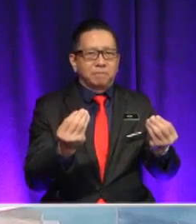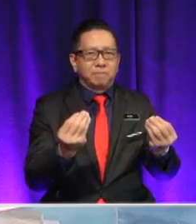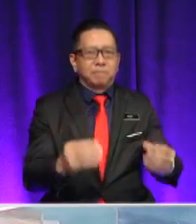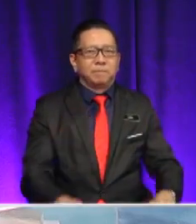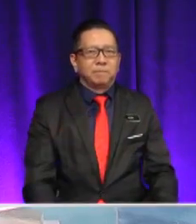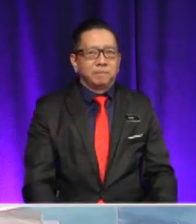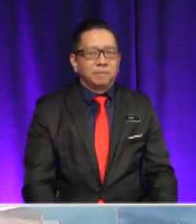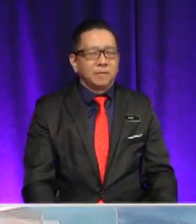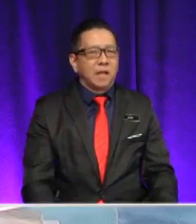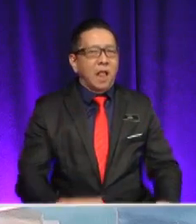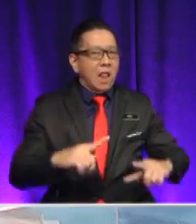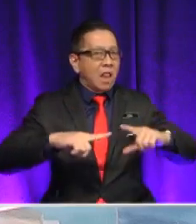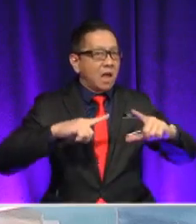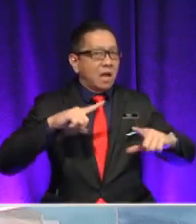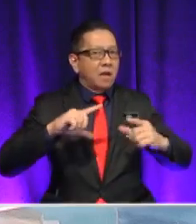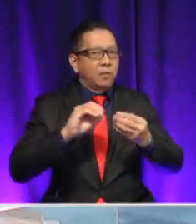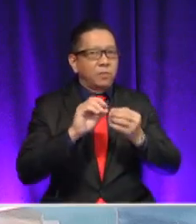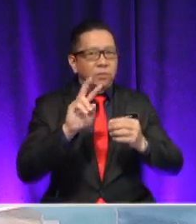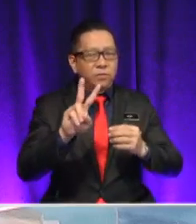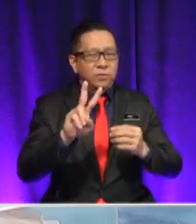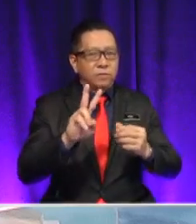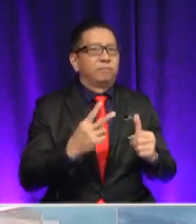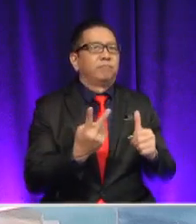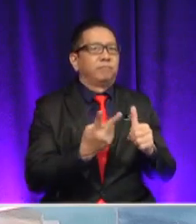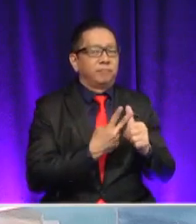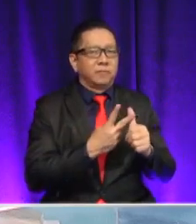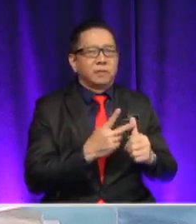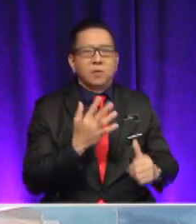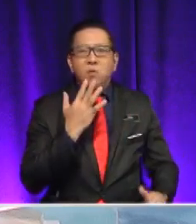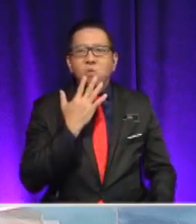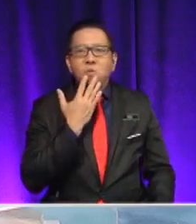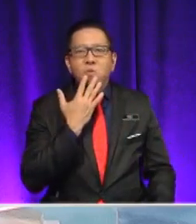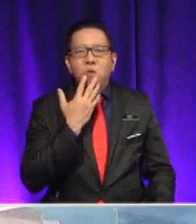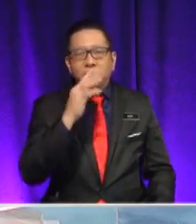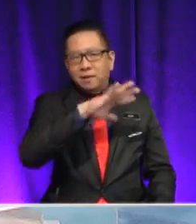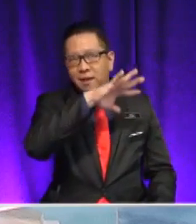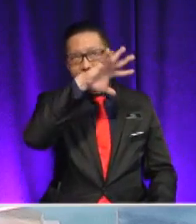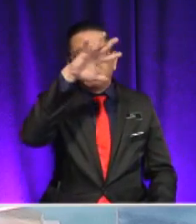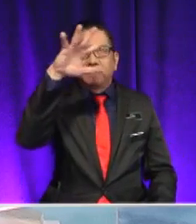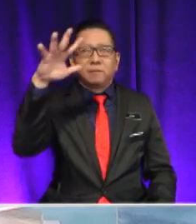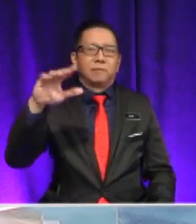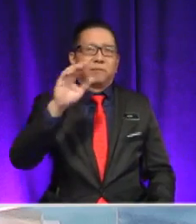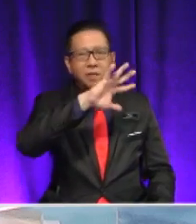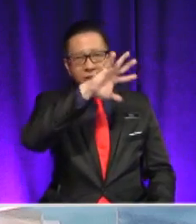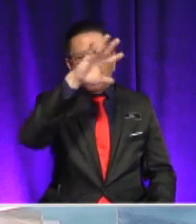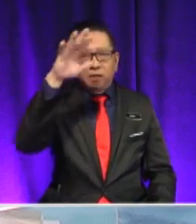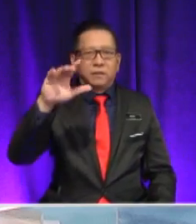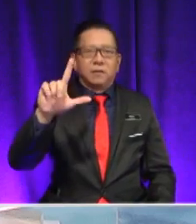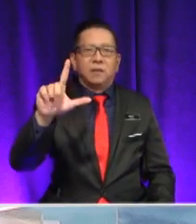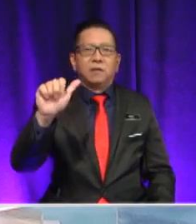sedangkan seterusnya kita punya langit dulu lah